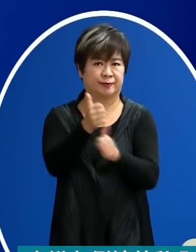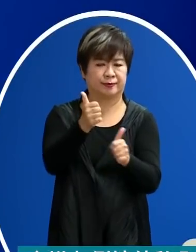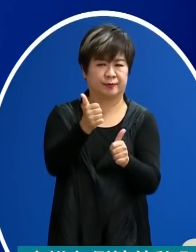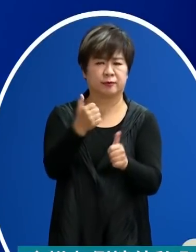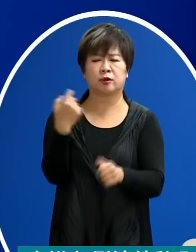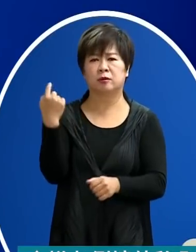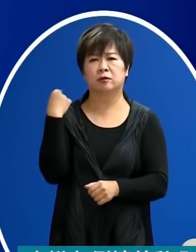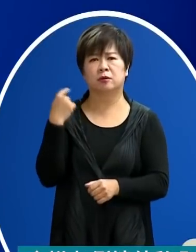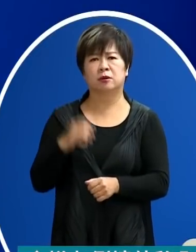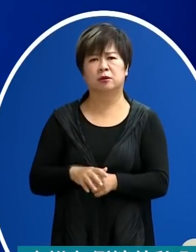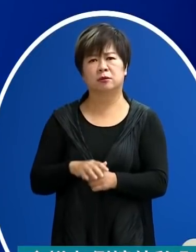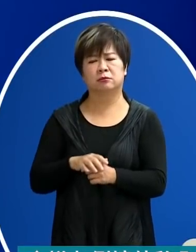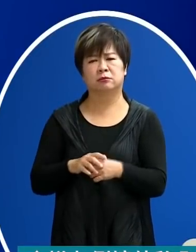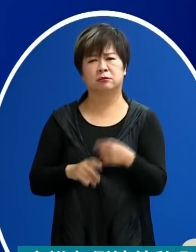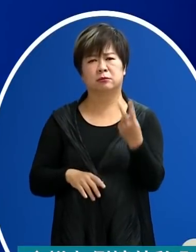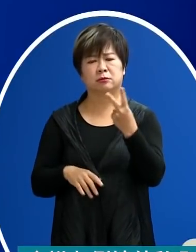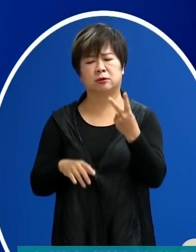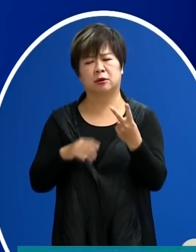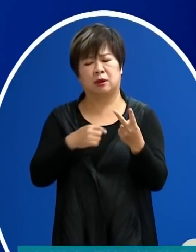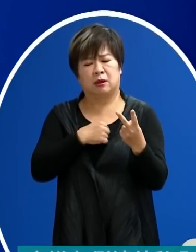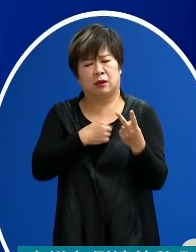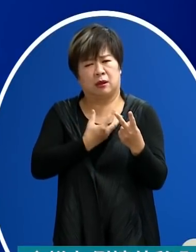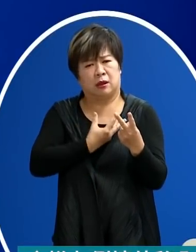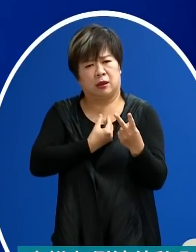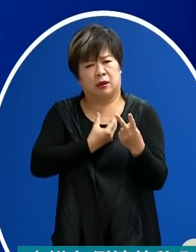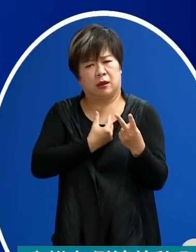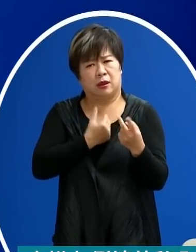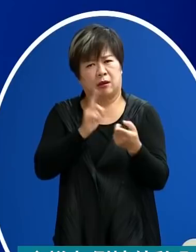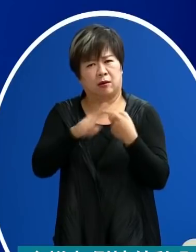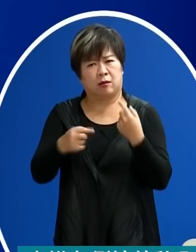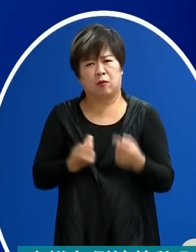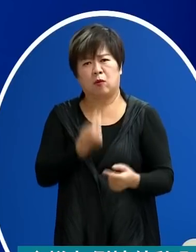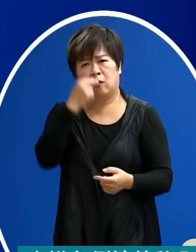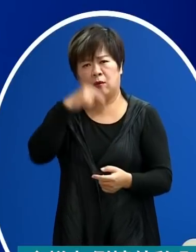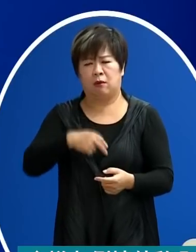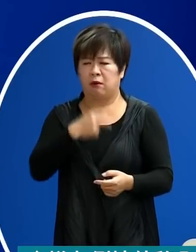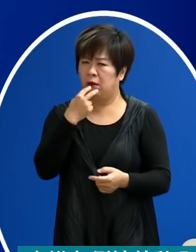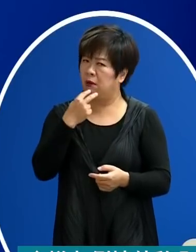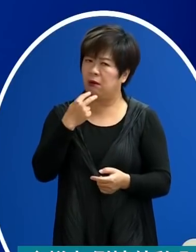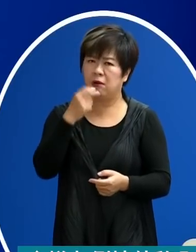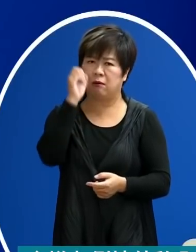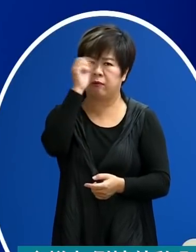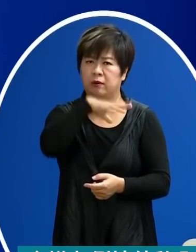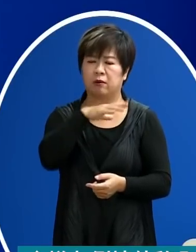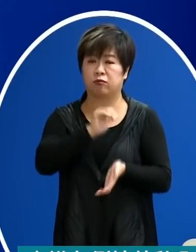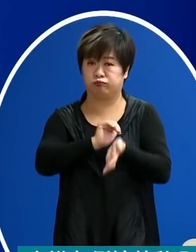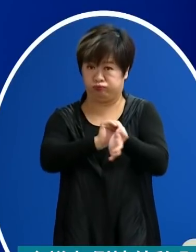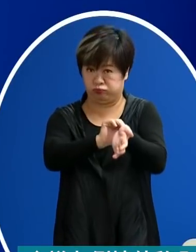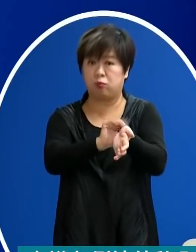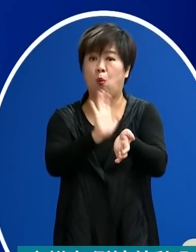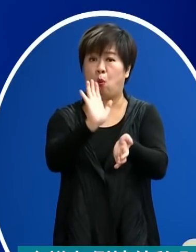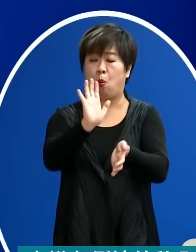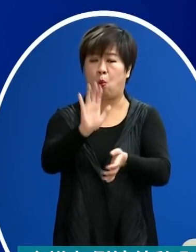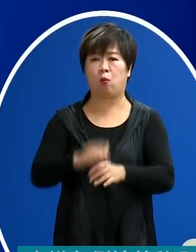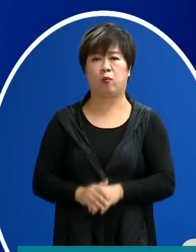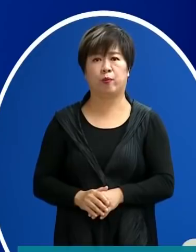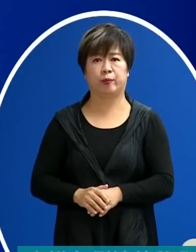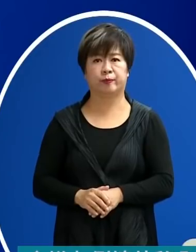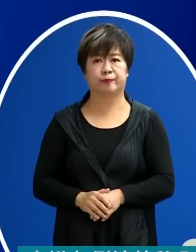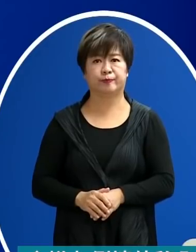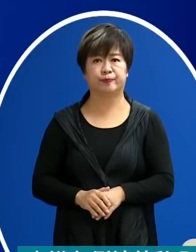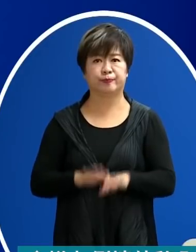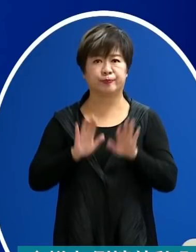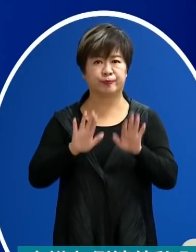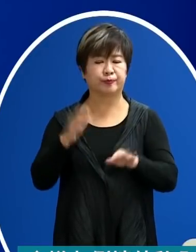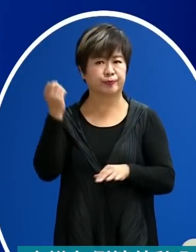天陆续有一些这个表示说有心脏不适或呼吸喘的一个症状，那也都有就医哈。那目前回报